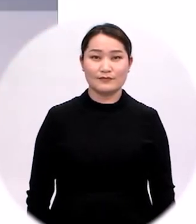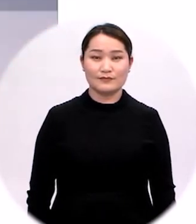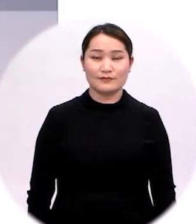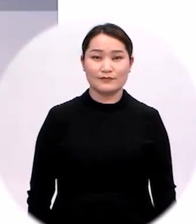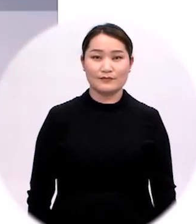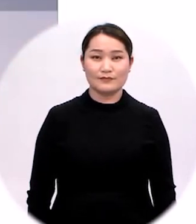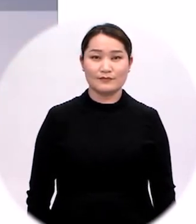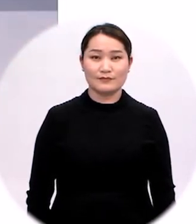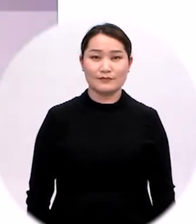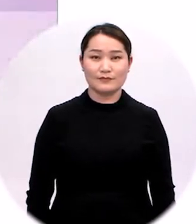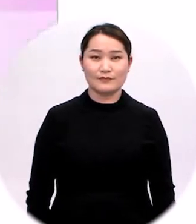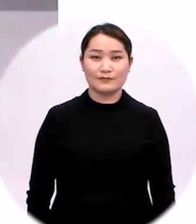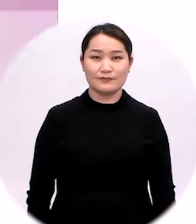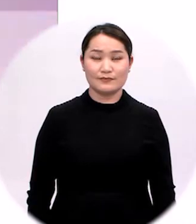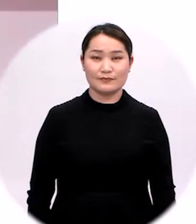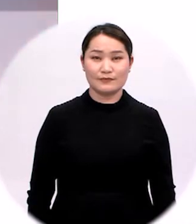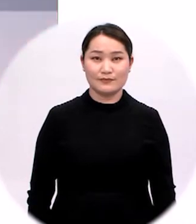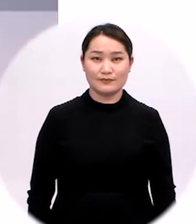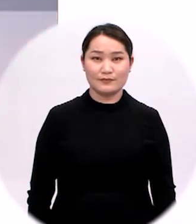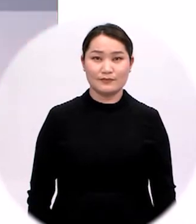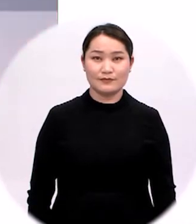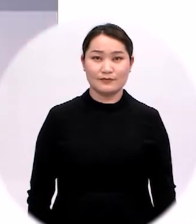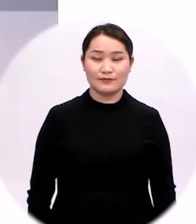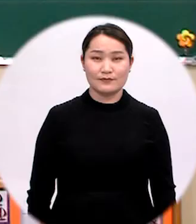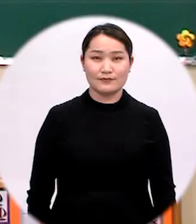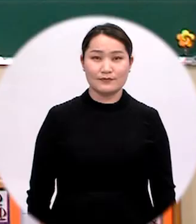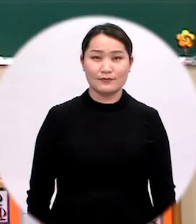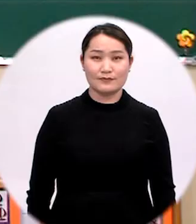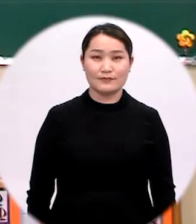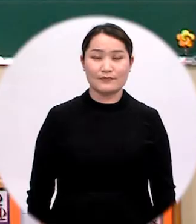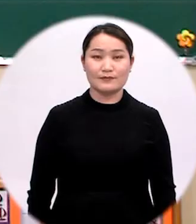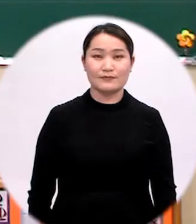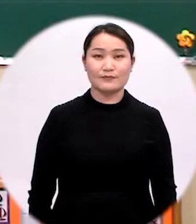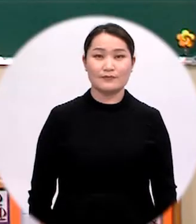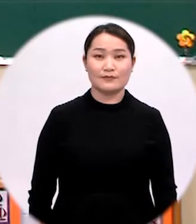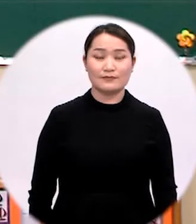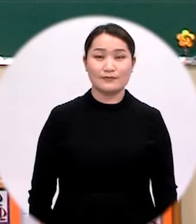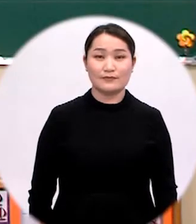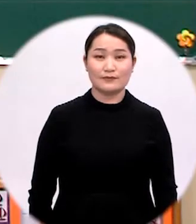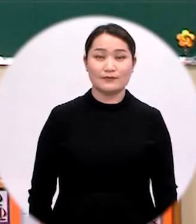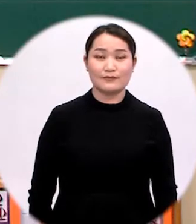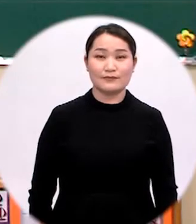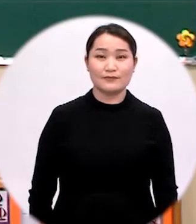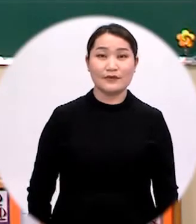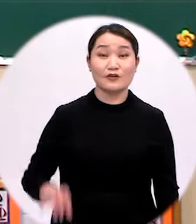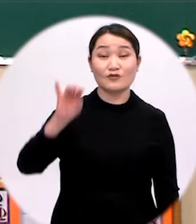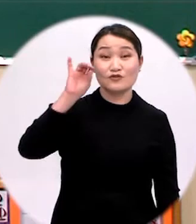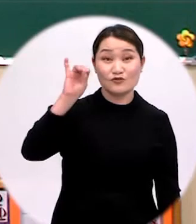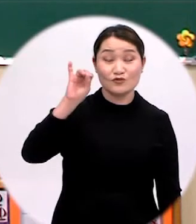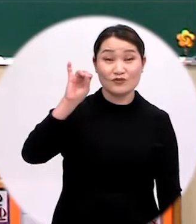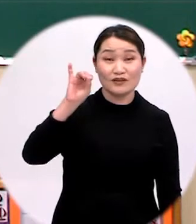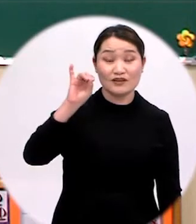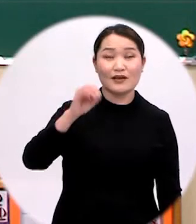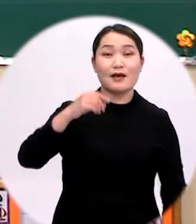Юу. Юу. Юу. Бид одоо авиагаа дуудаж сурсан учраас яах ёстой